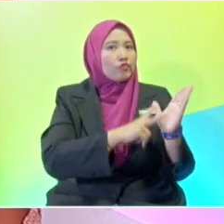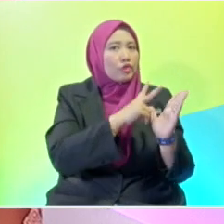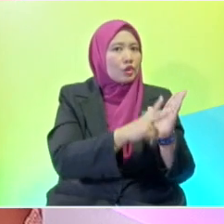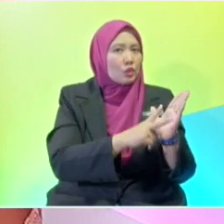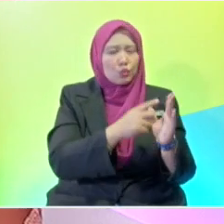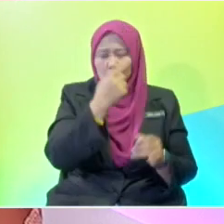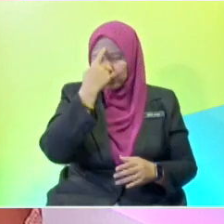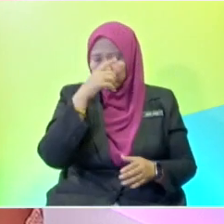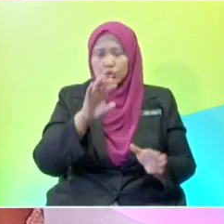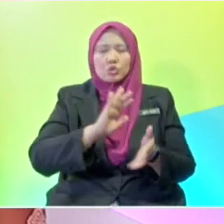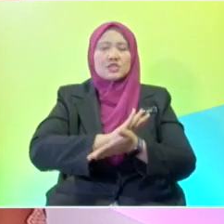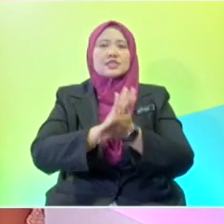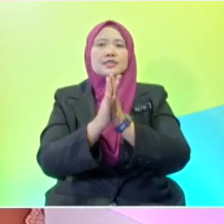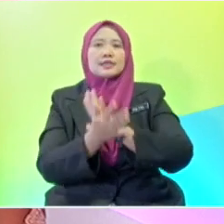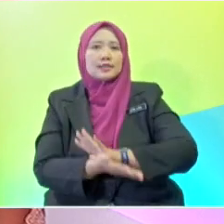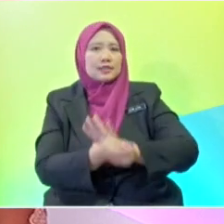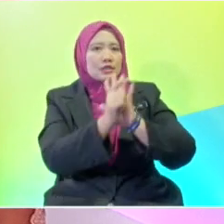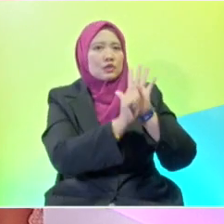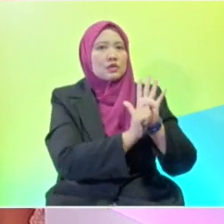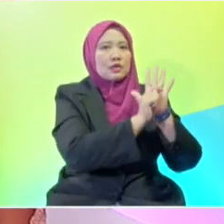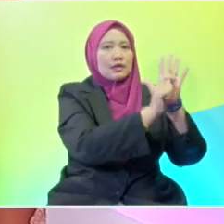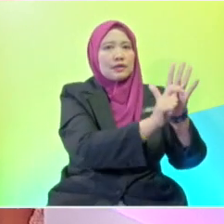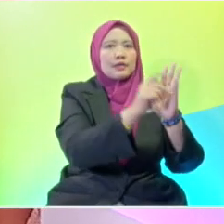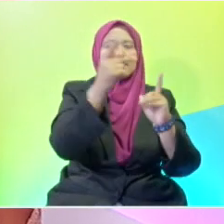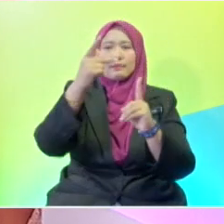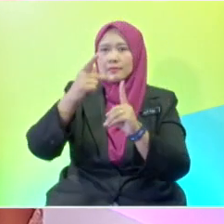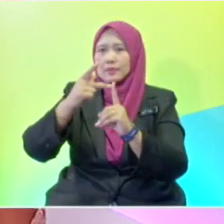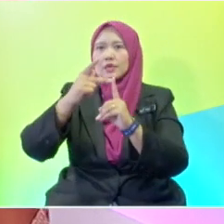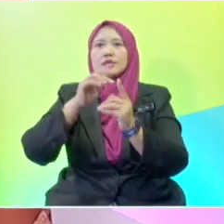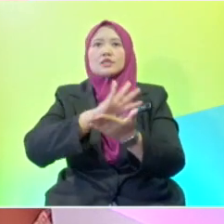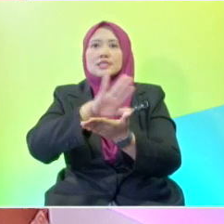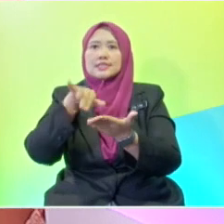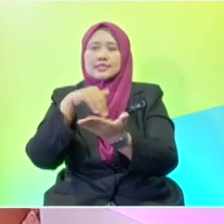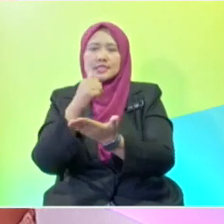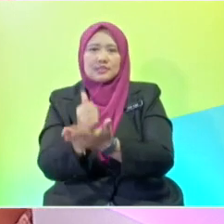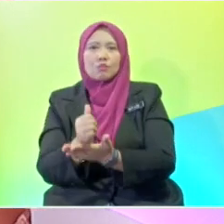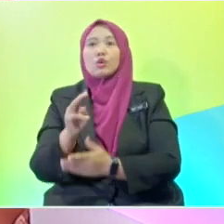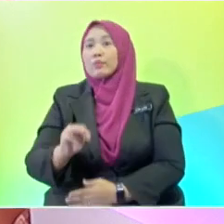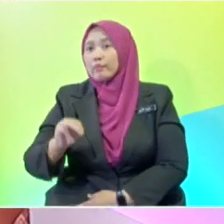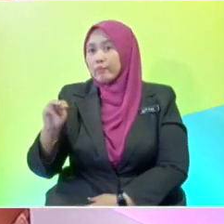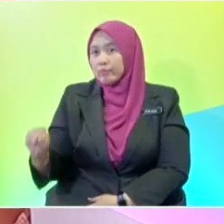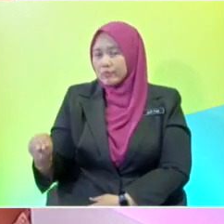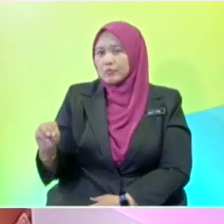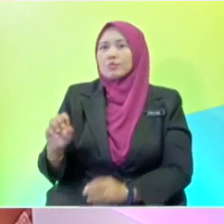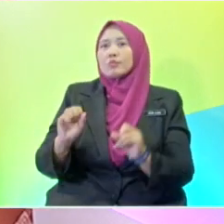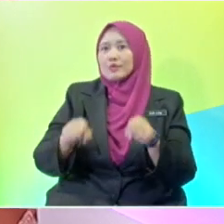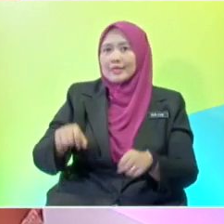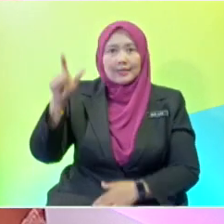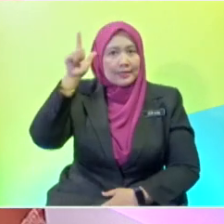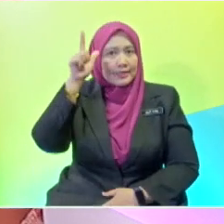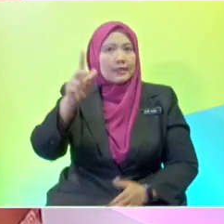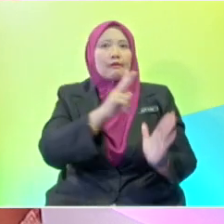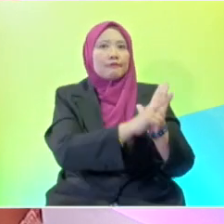suri teladan kepada raka-rekan dalam menyampaikan pembentangan dan persembahan yang ada pada proyek yang telah